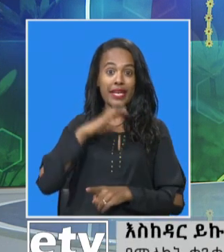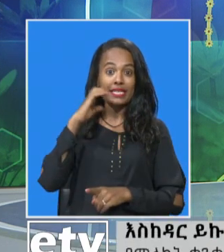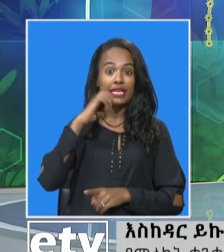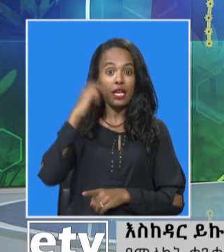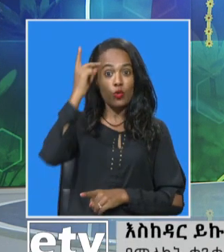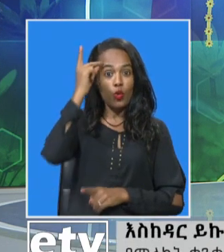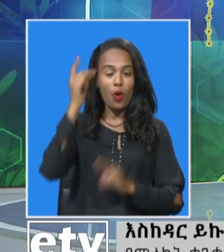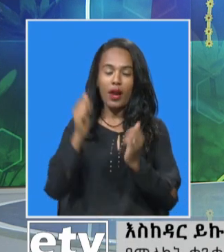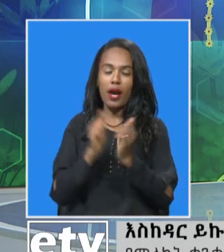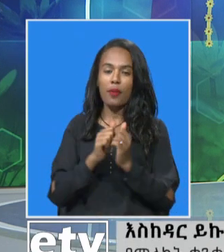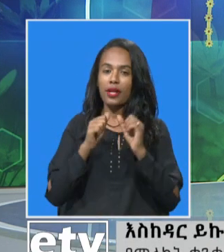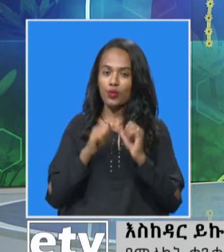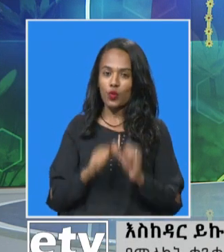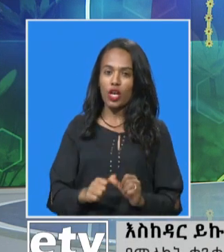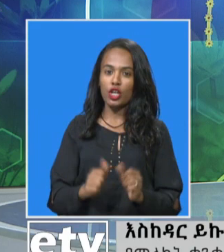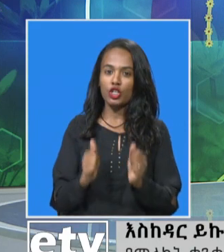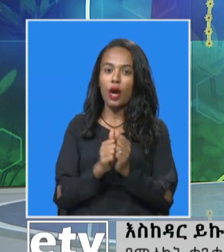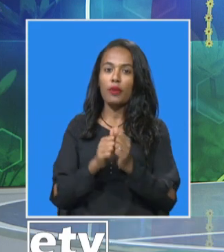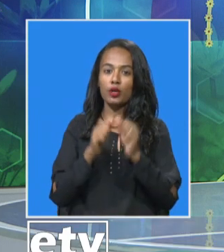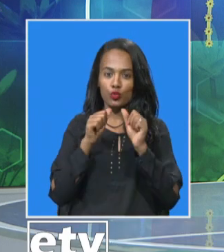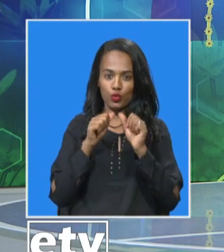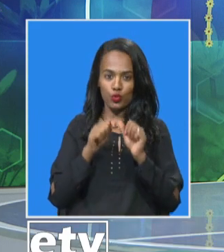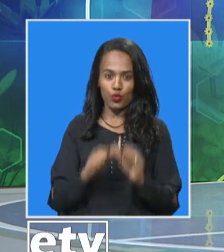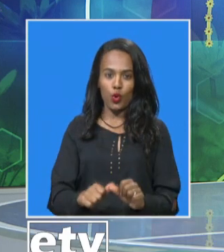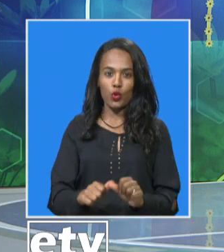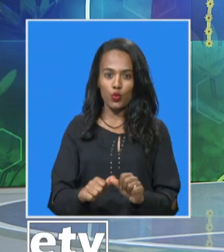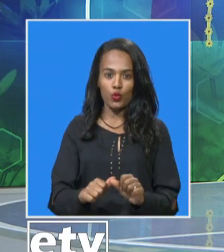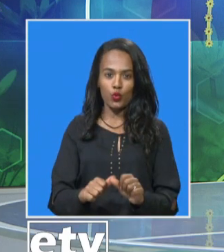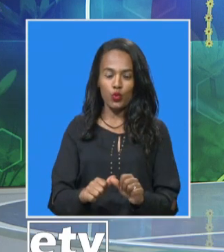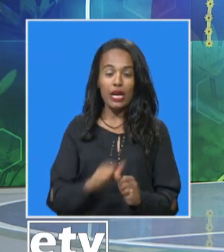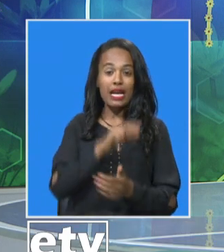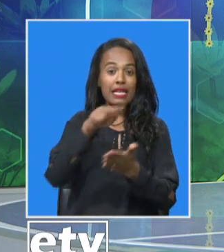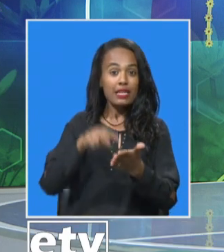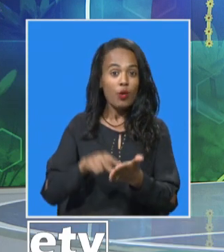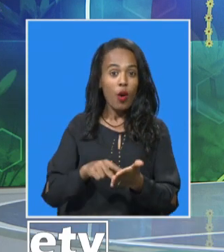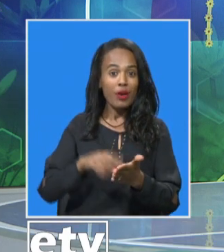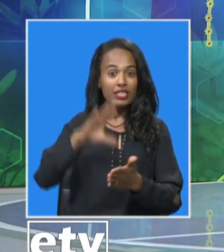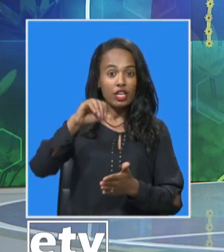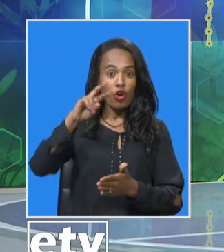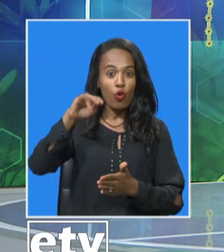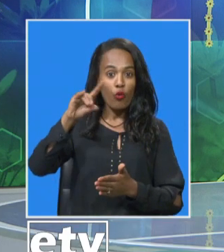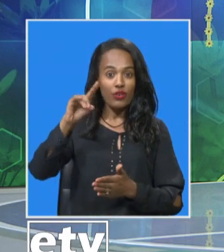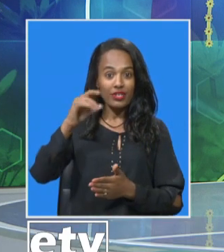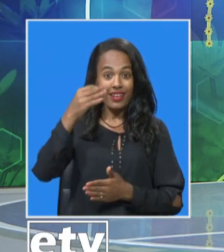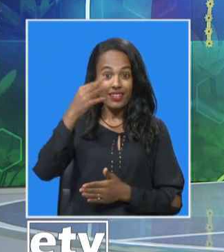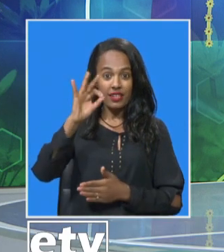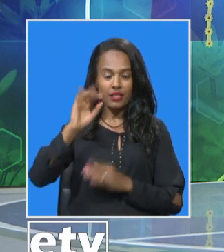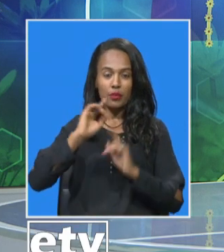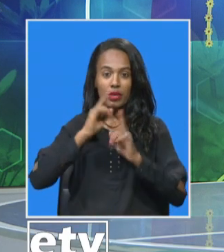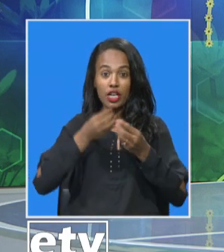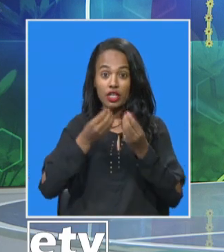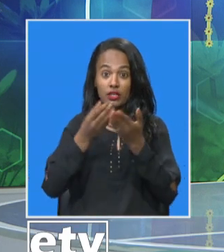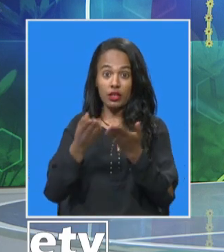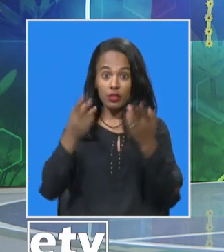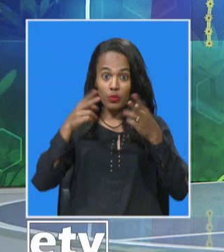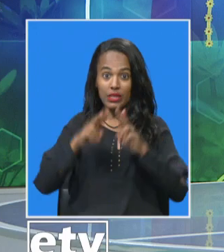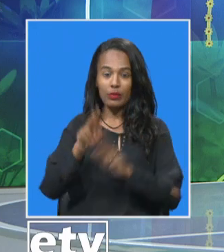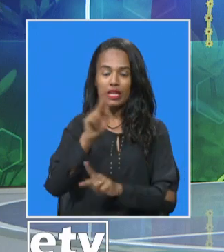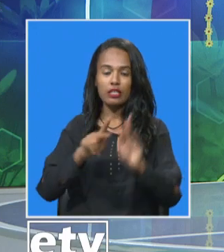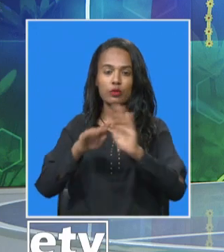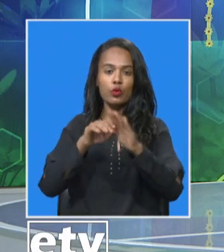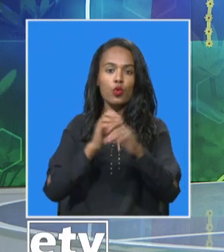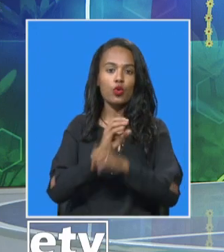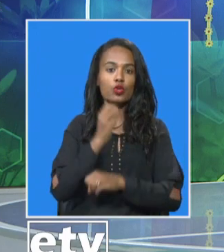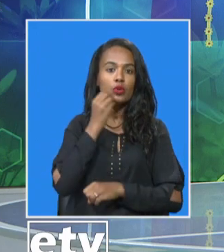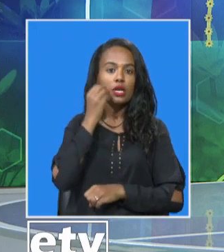ነው አምላክ አብራንት ቆያለች አብራችሁን ቆዩ። ተቋማት የኮቪድ-19 ወረርሽኝ ምላሽ አሰጣጥን በተመለከተ የህዝብ ተወካዮች